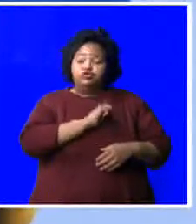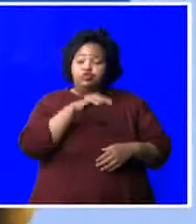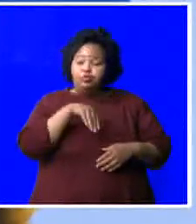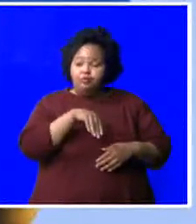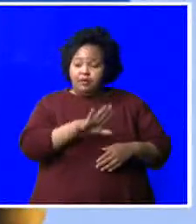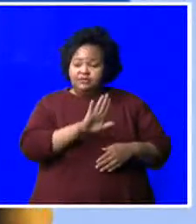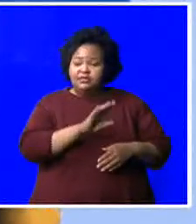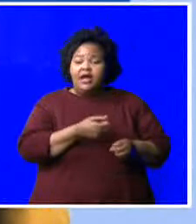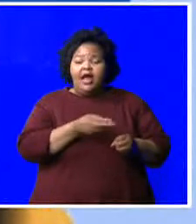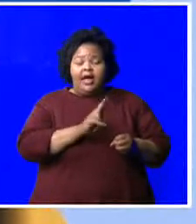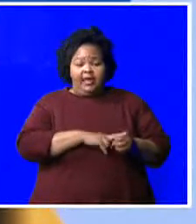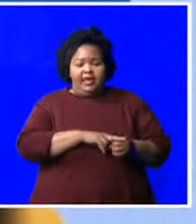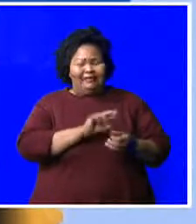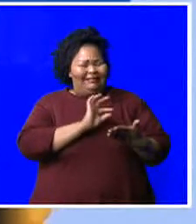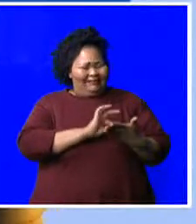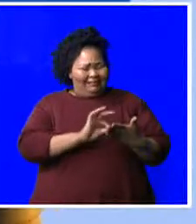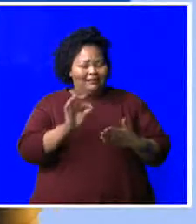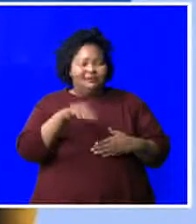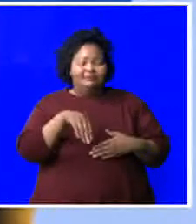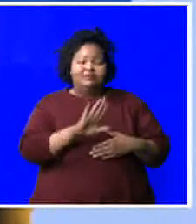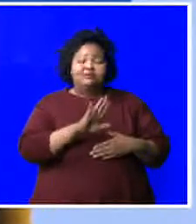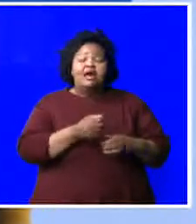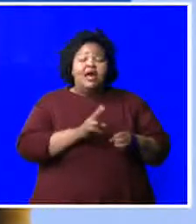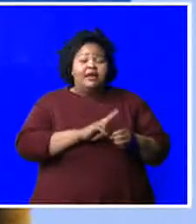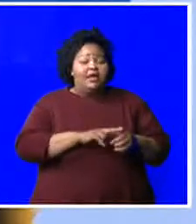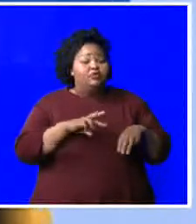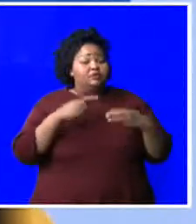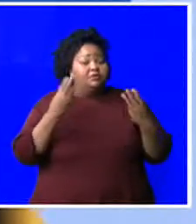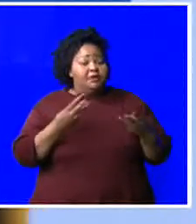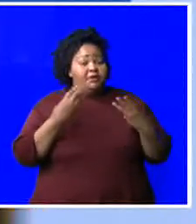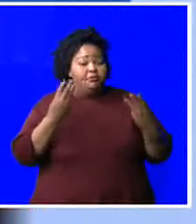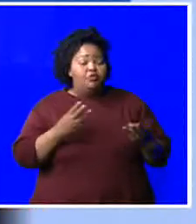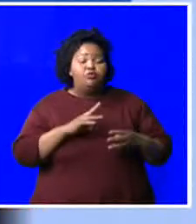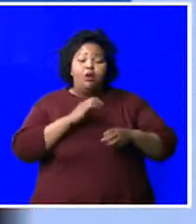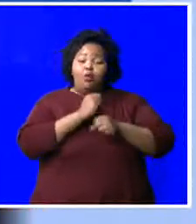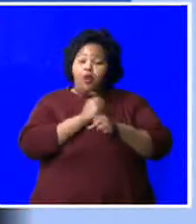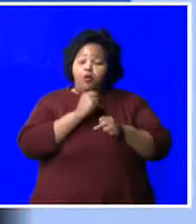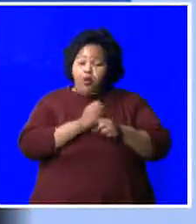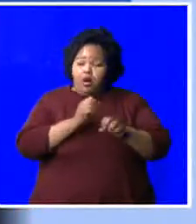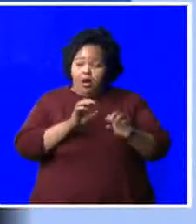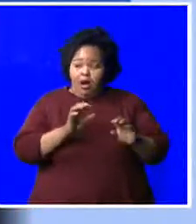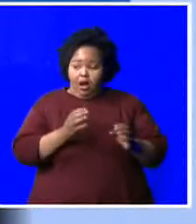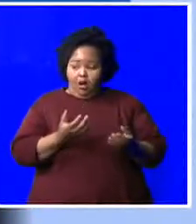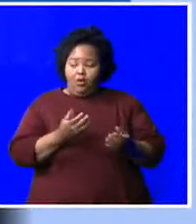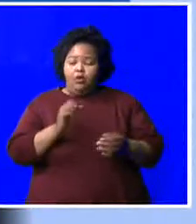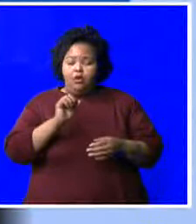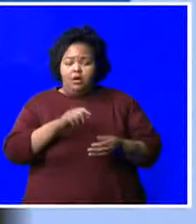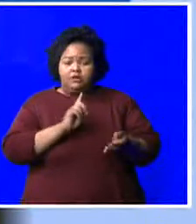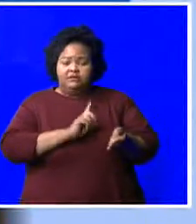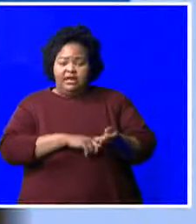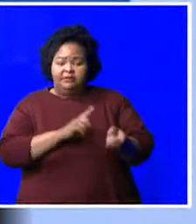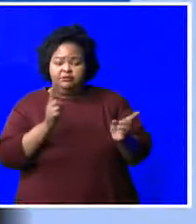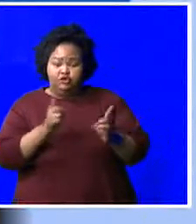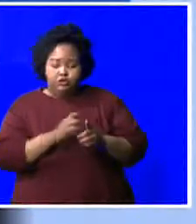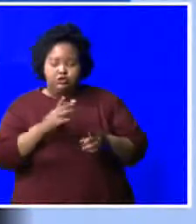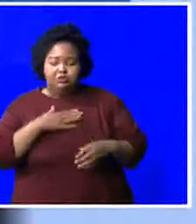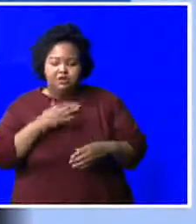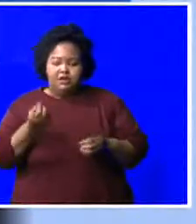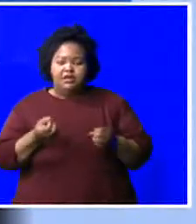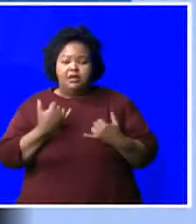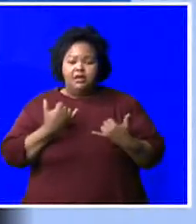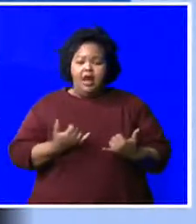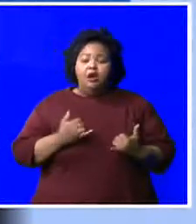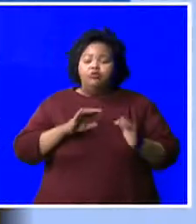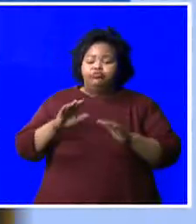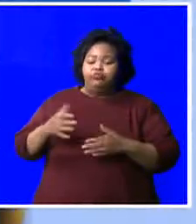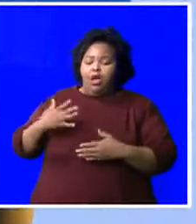lesive sikwenta kahle yini lokufanele ukubheke kuso mngane wamakhosi ngoba sikhatha sisole siningi ndawungena kule yale